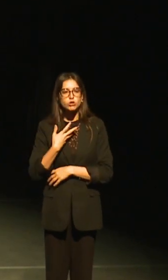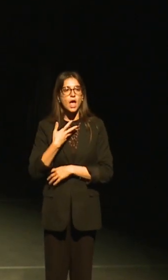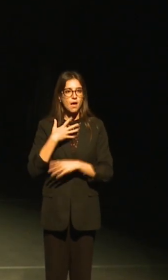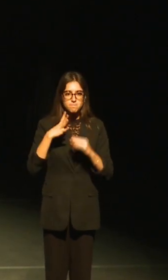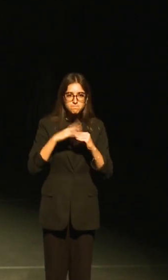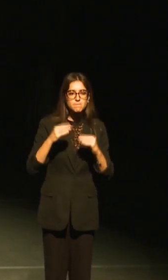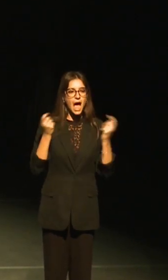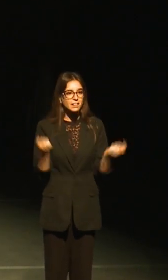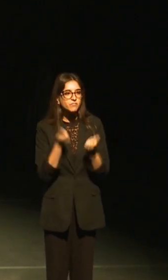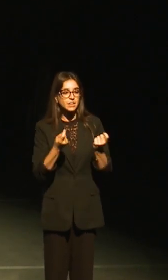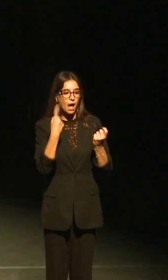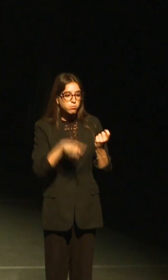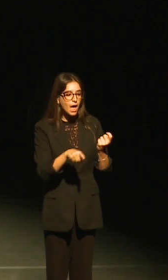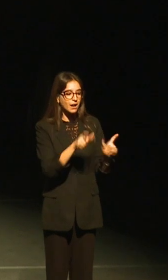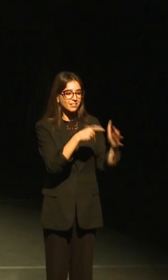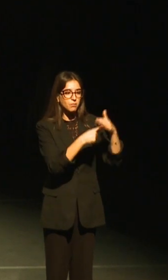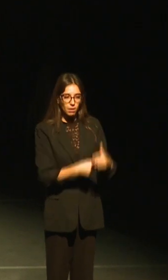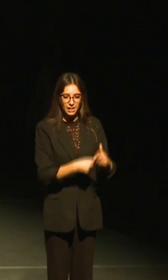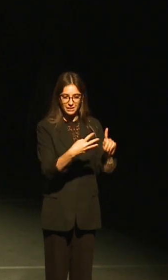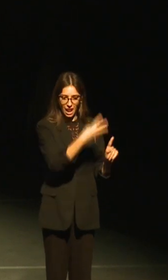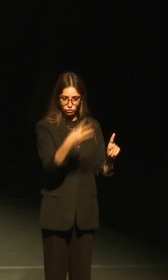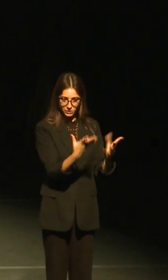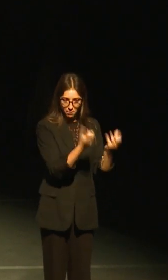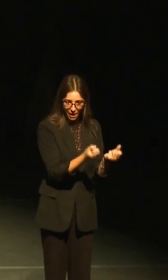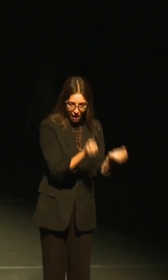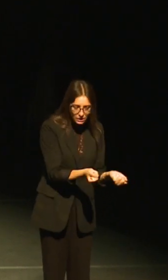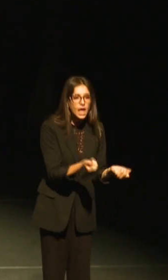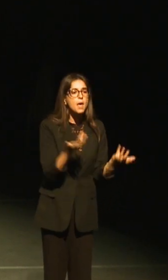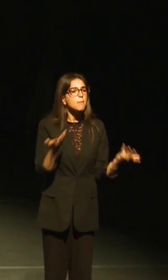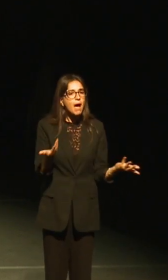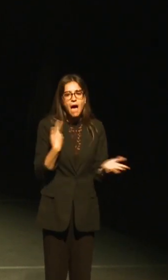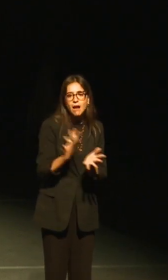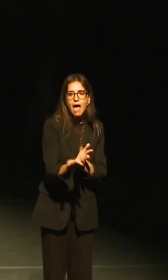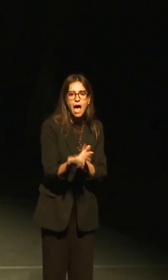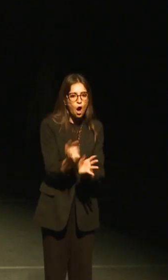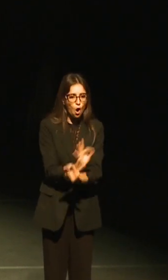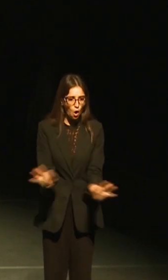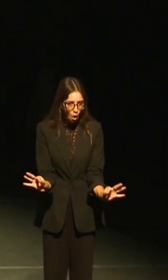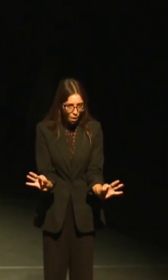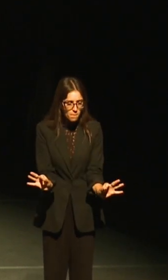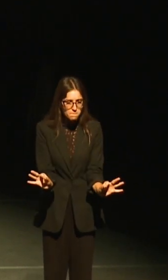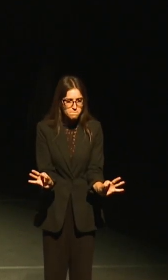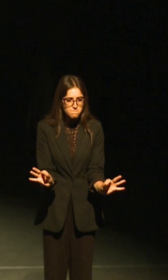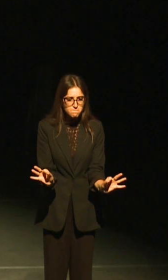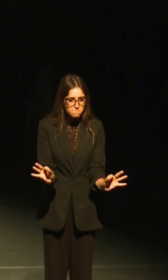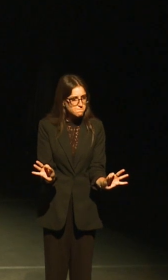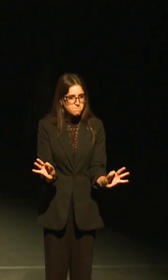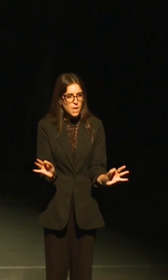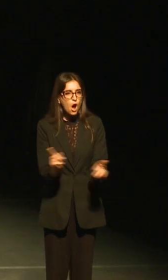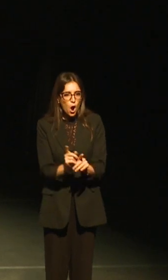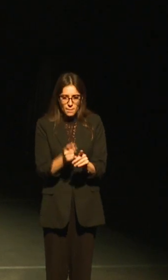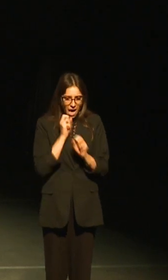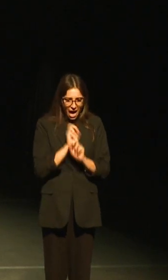dipendenti lgbt molto pratiche ma che non desideravano che si sapesse e questo secondo me diciamo vi fa